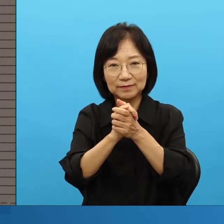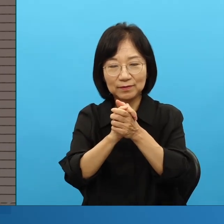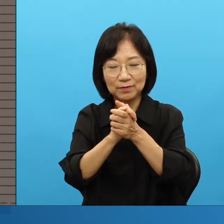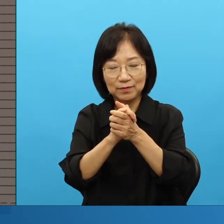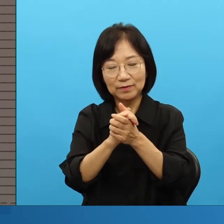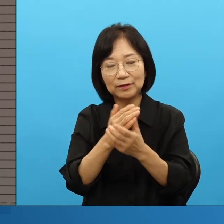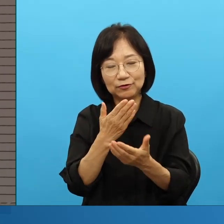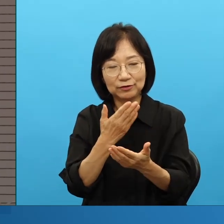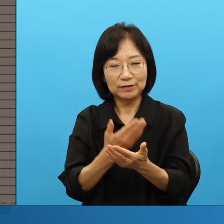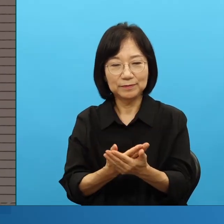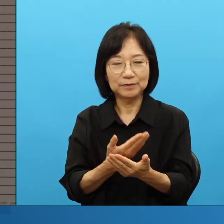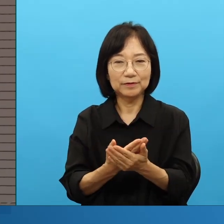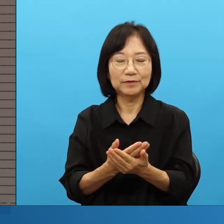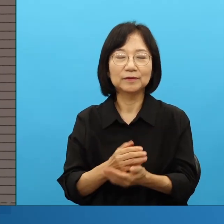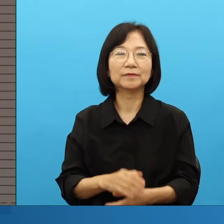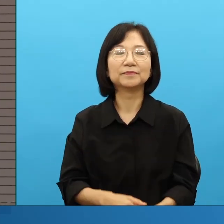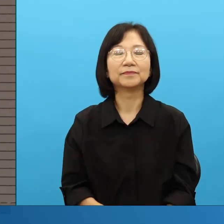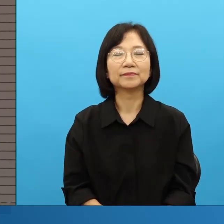주시겠습니다.